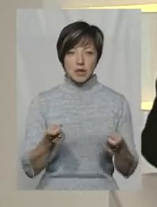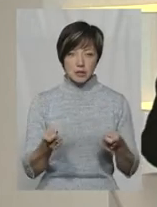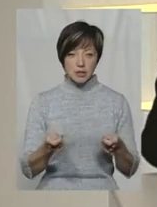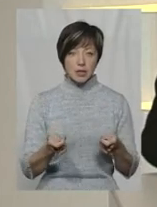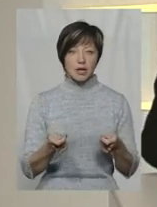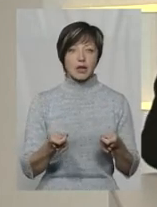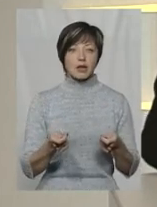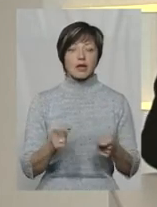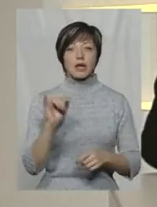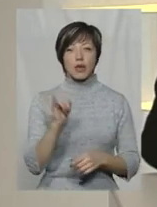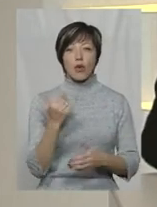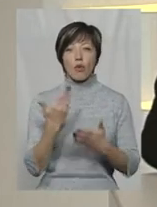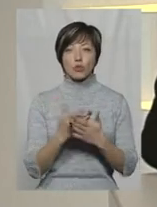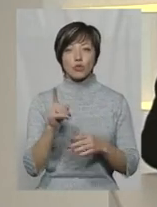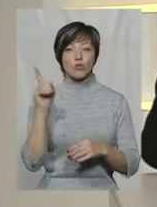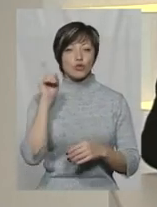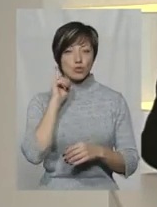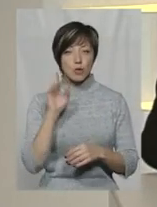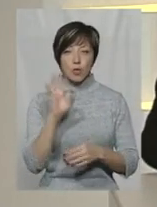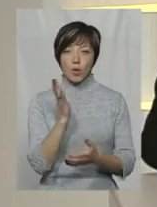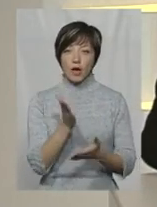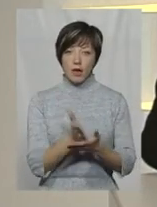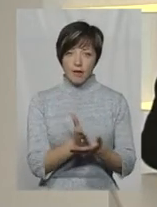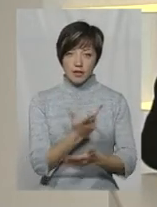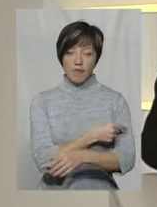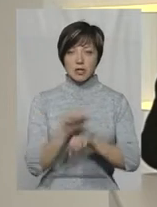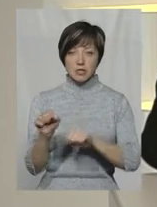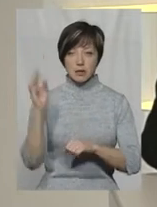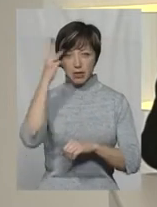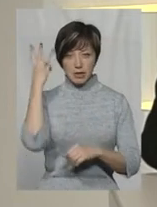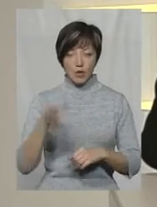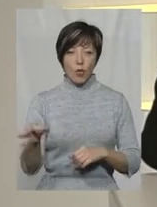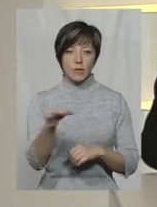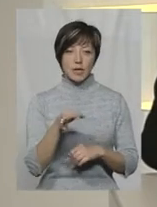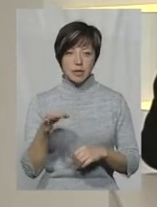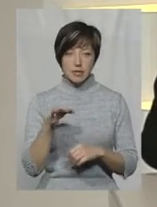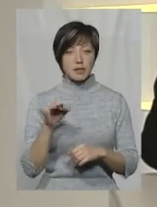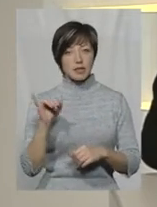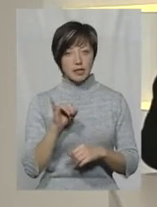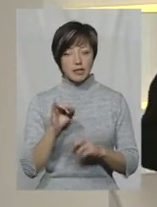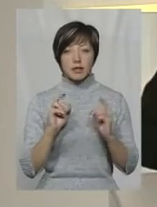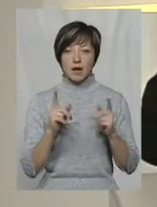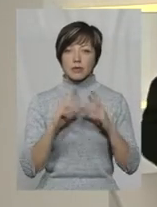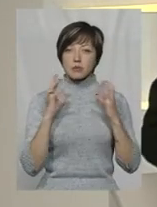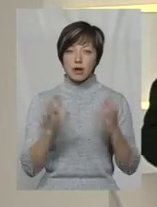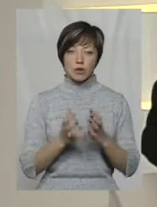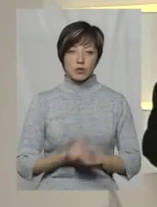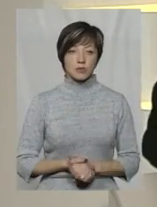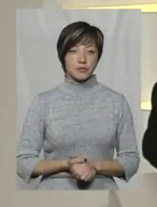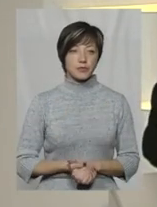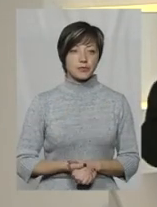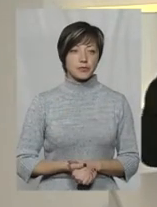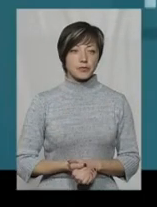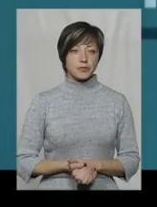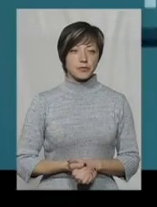Олександра Мирного. І ось що почули про наявність вакцин у Хмельницькій області і про те, як вони зберігаються. Увага на